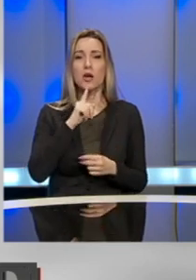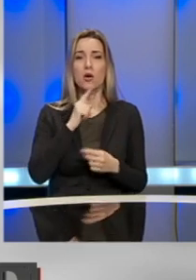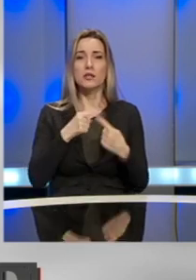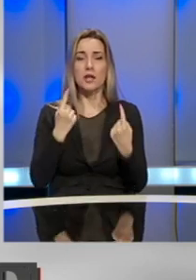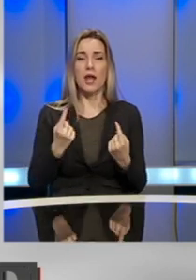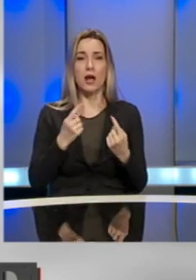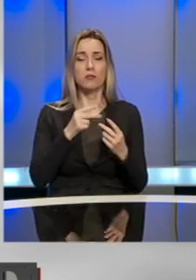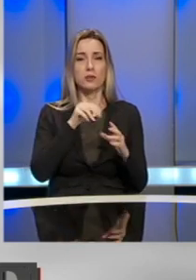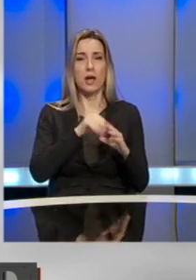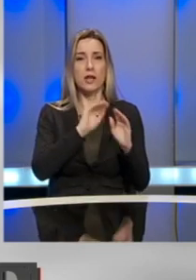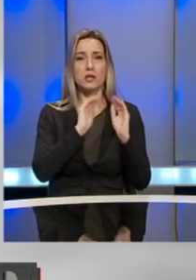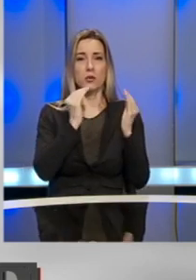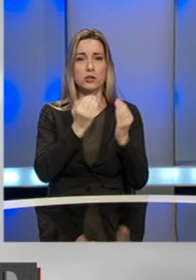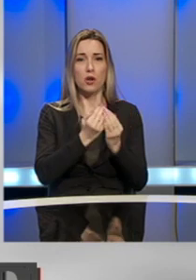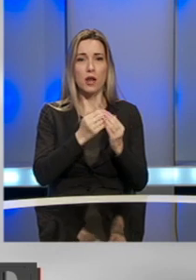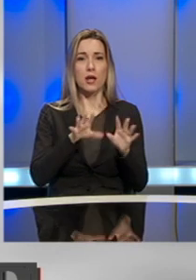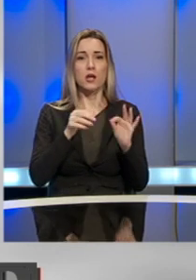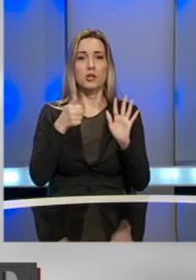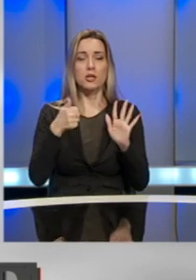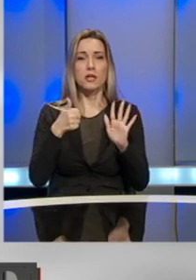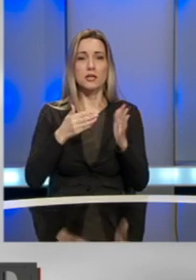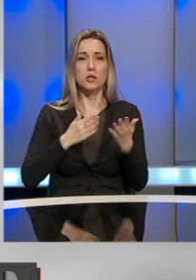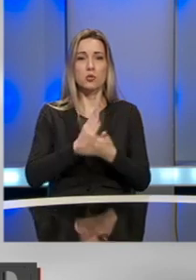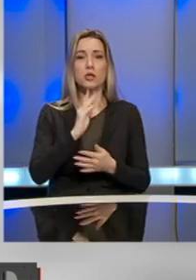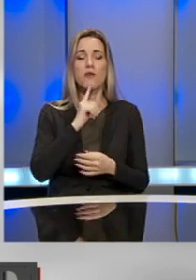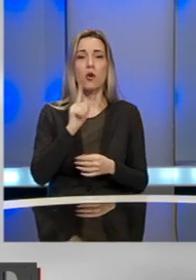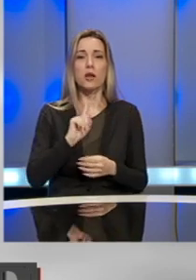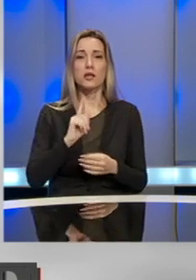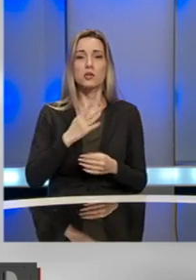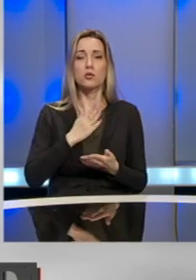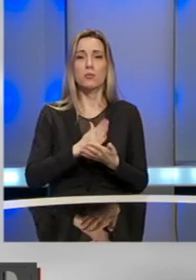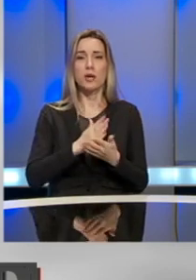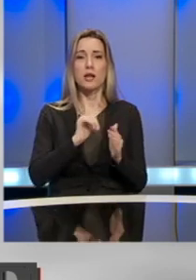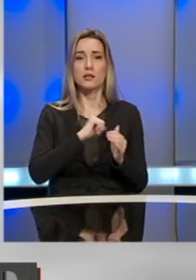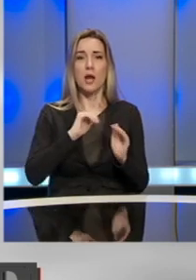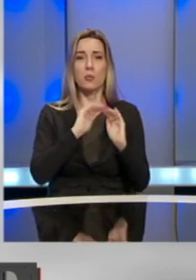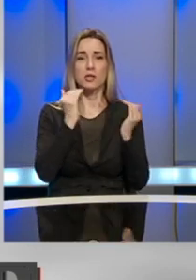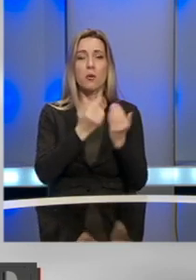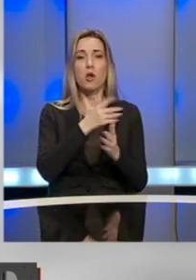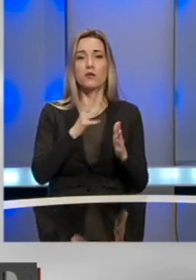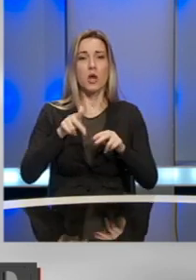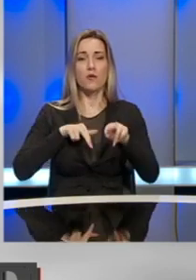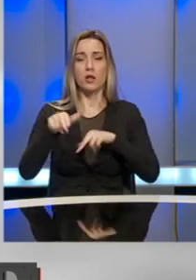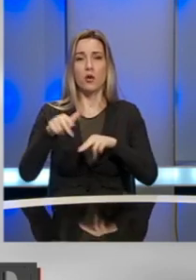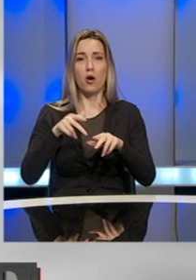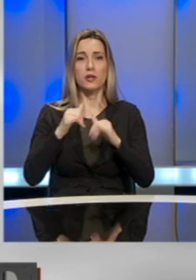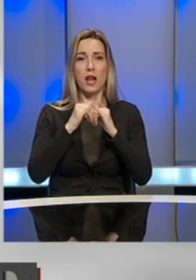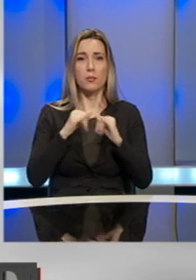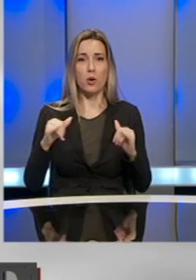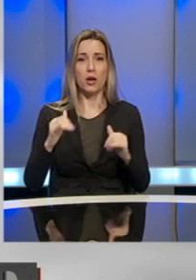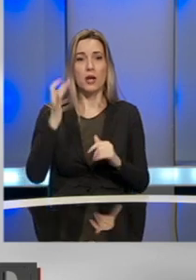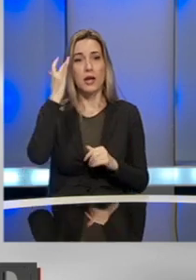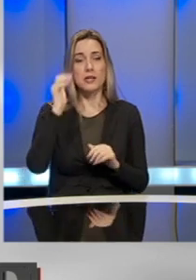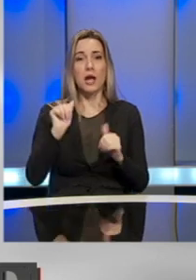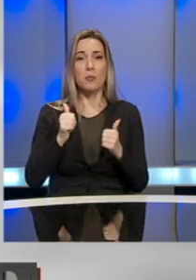u izolaciji, kada su našli 60 slučajeva koji nisu na svojim mjestima, koji su hodali vjerovatno negdje po gradu, a ne znamo još uvijek da